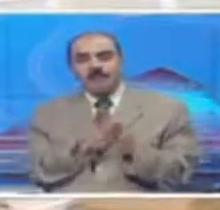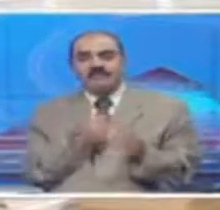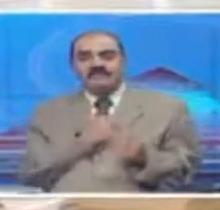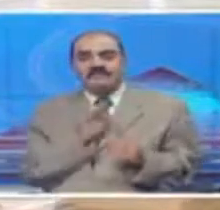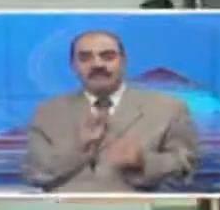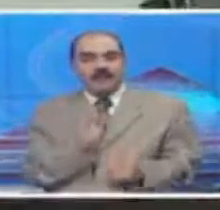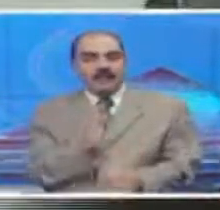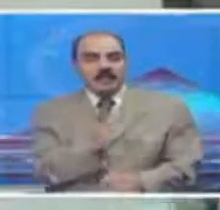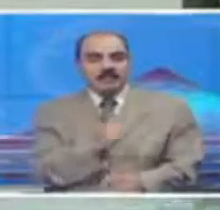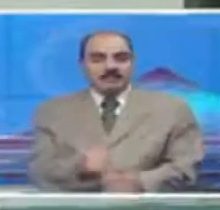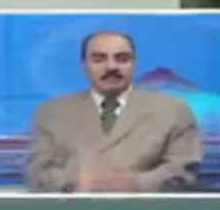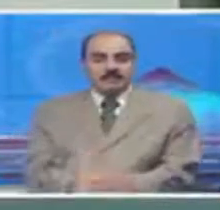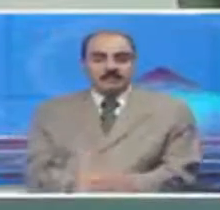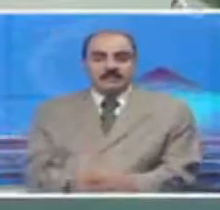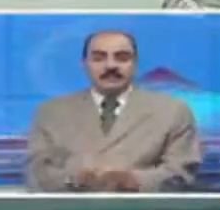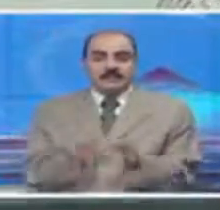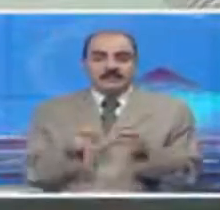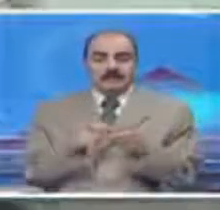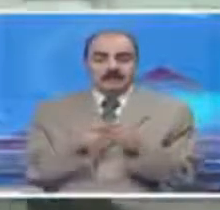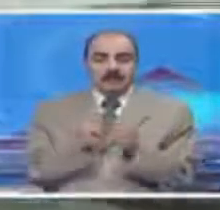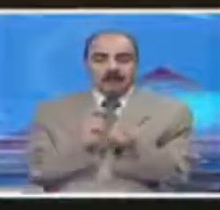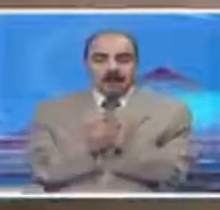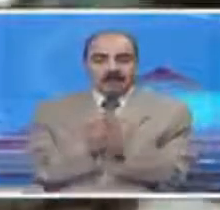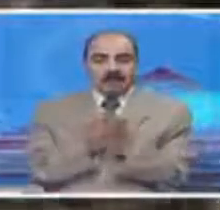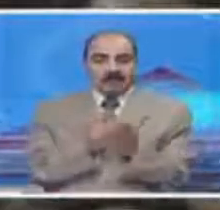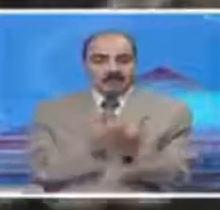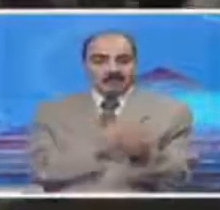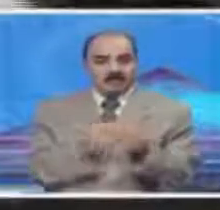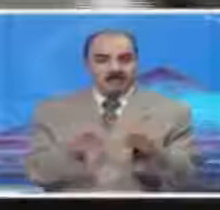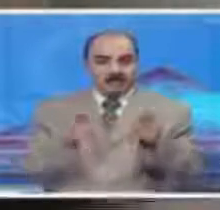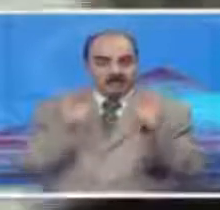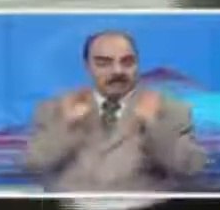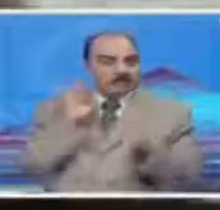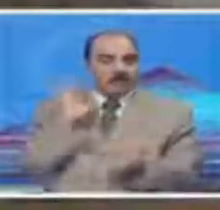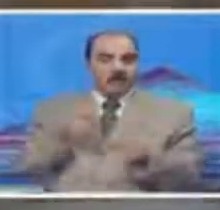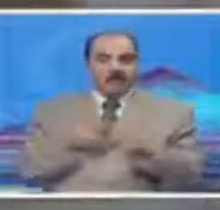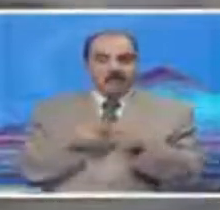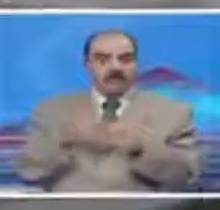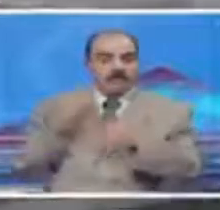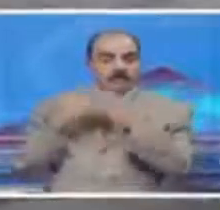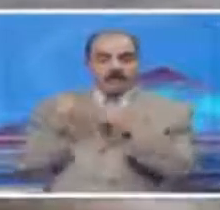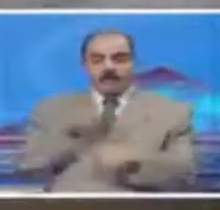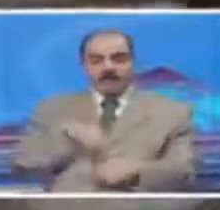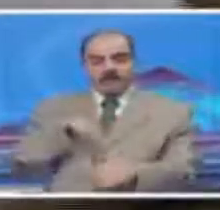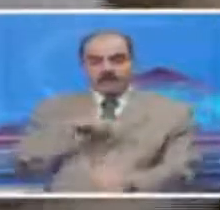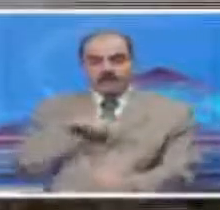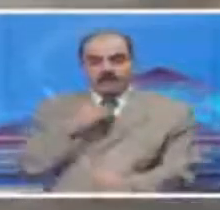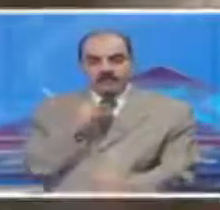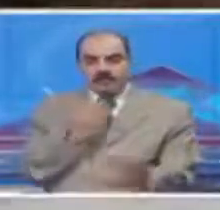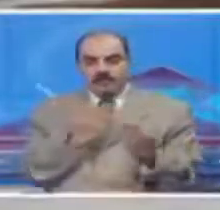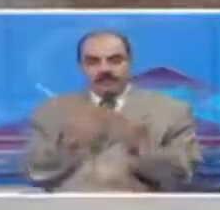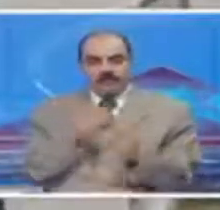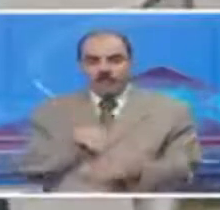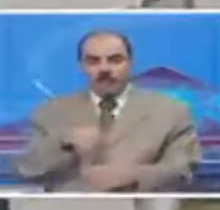في المعرض. نسخة جديدة من معرض القاهرة الدولي للكتاب، أحد أقدم وأهم الملتقيات الثقافية والأدبية في